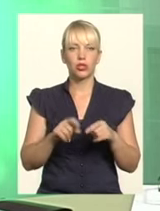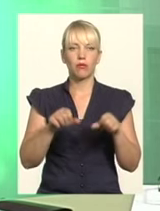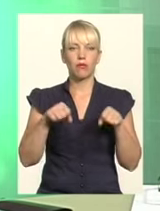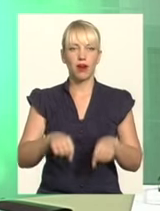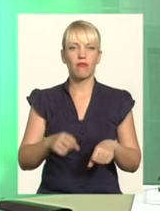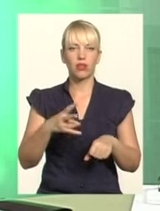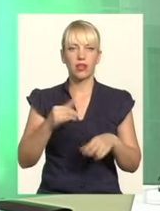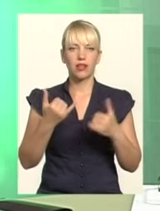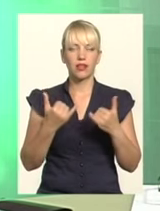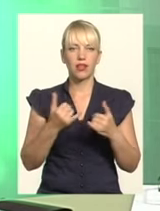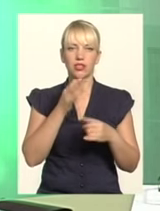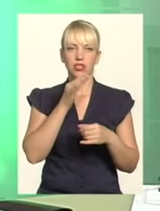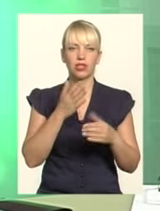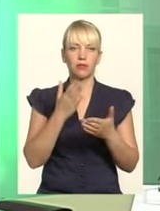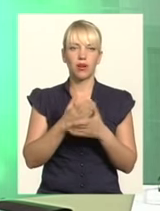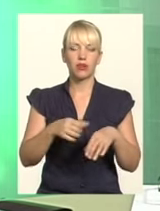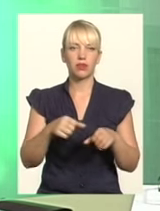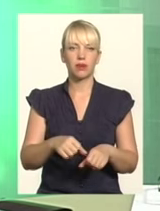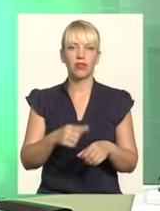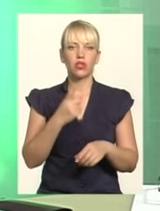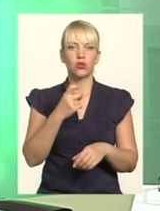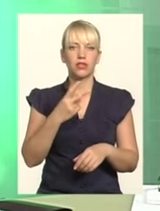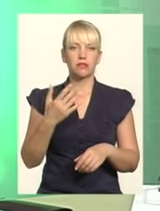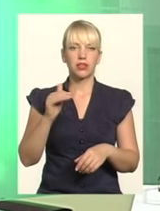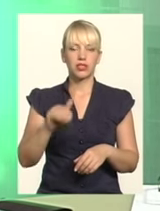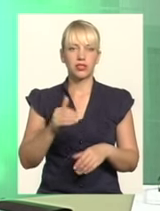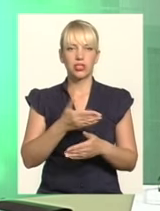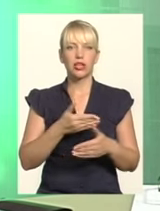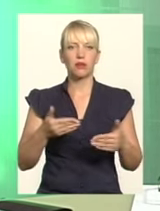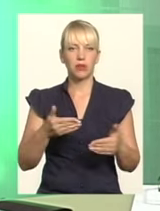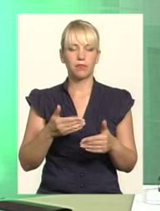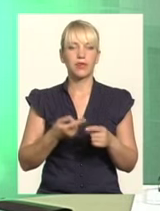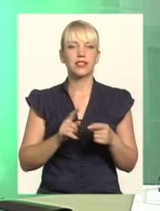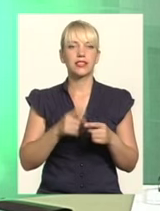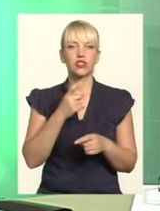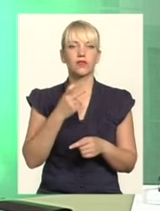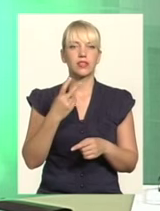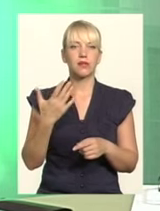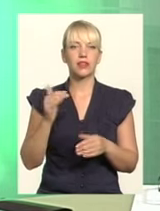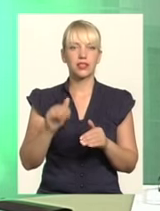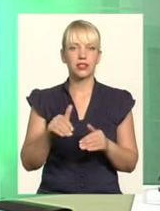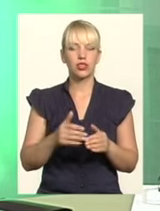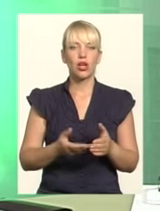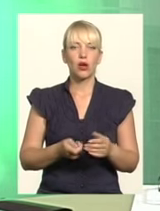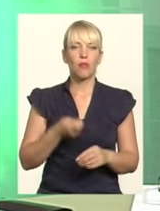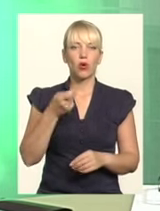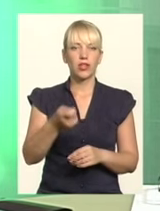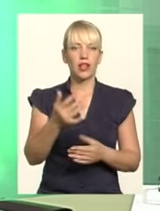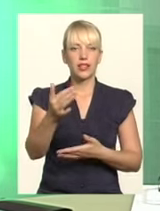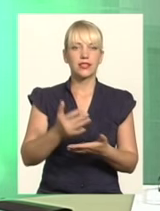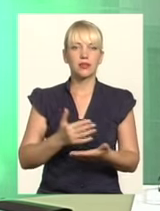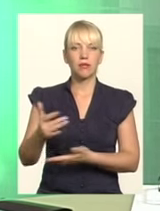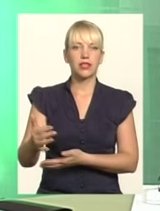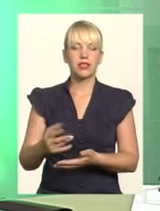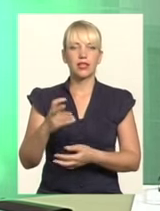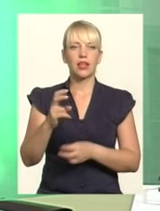даний час поки мають 125 тисяч. І ми на ці 125 тисяч подали списки на